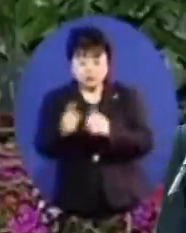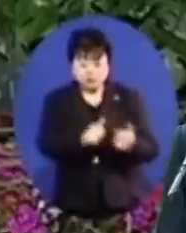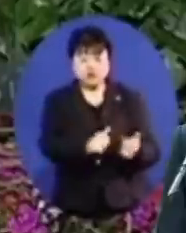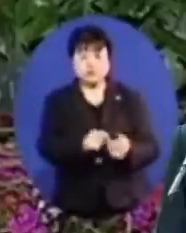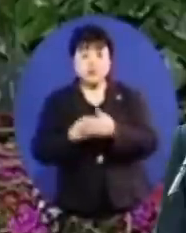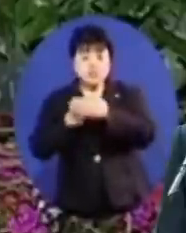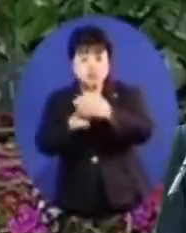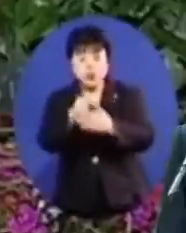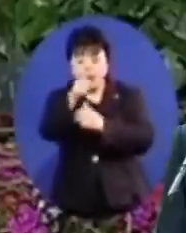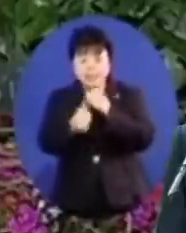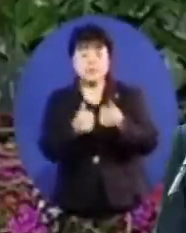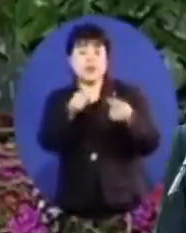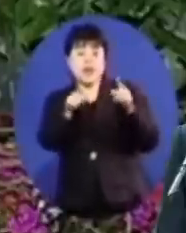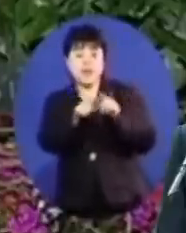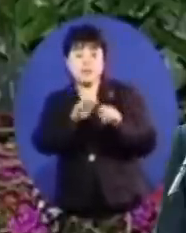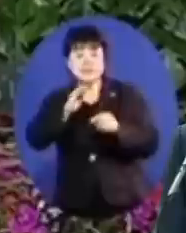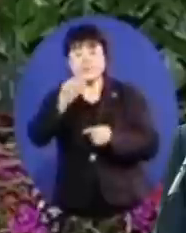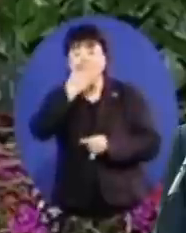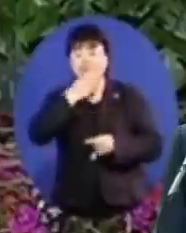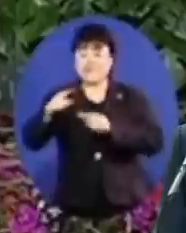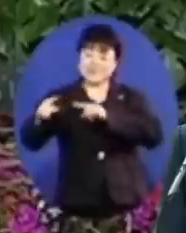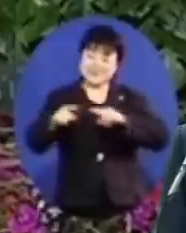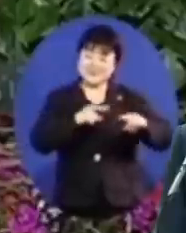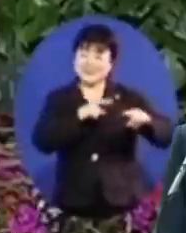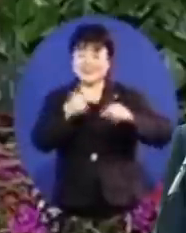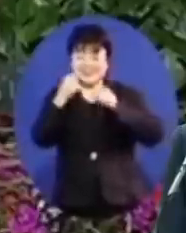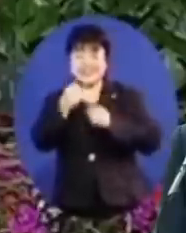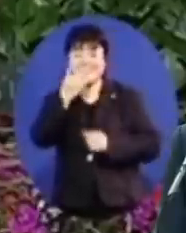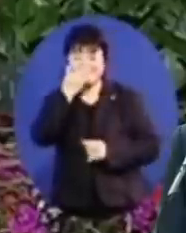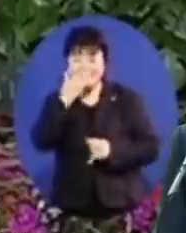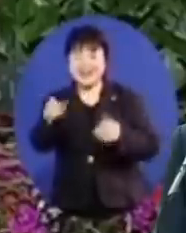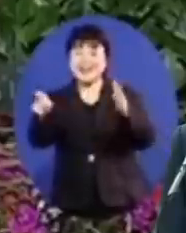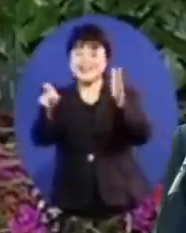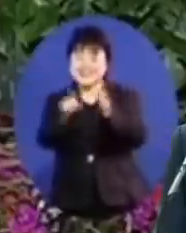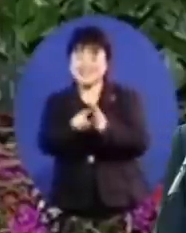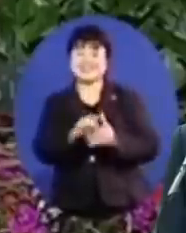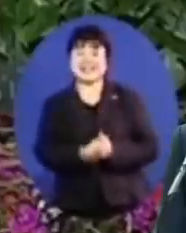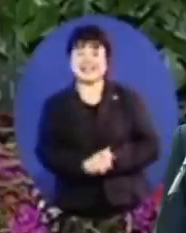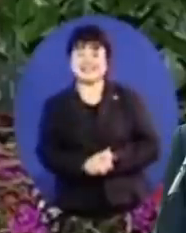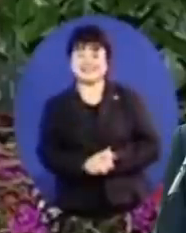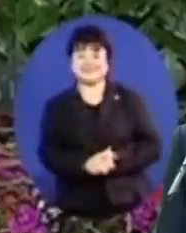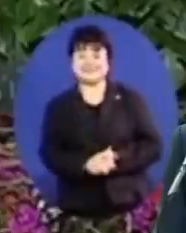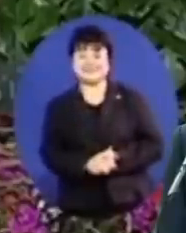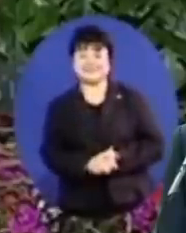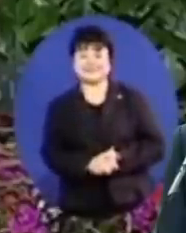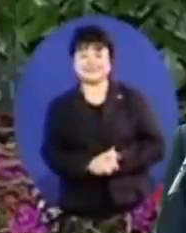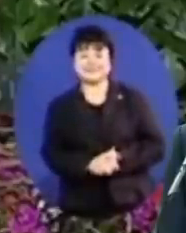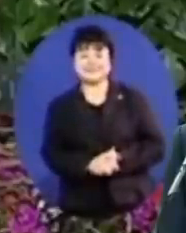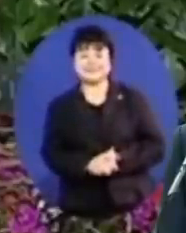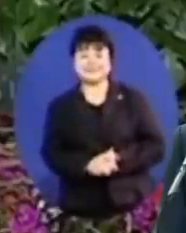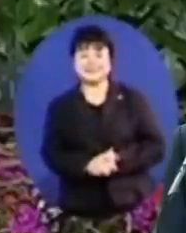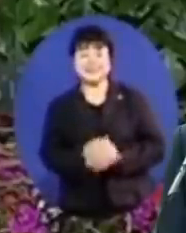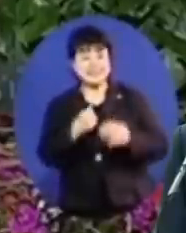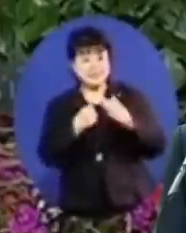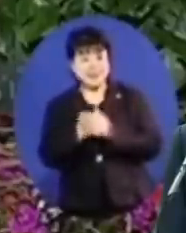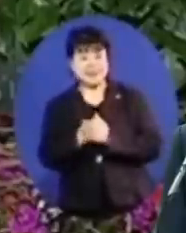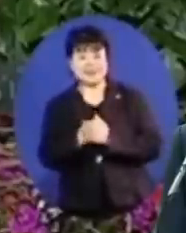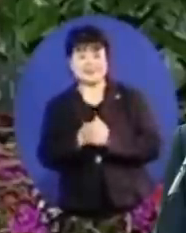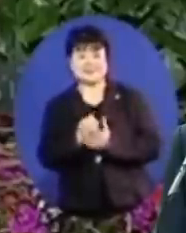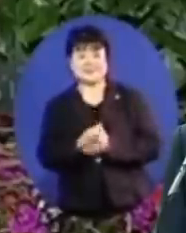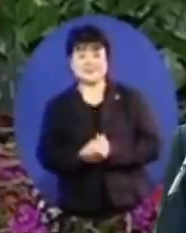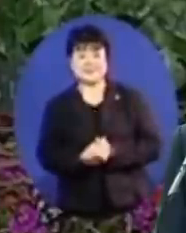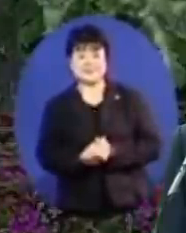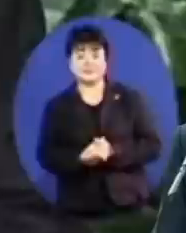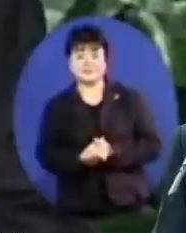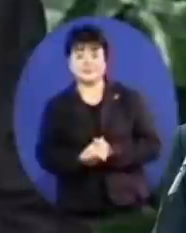극복하며 하나님과 함께 참 행복을 누리며 살아갈 수가 있기 때문인 것입니다. 그러므로